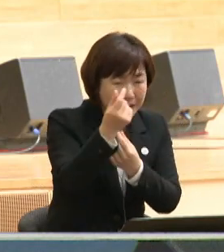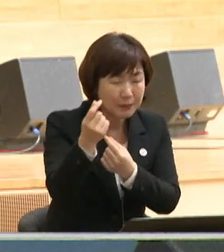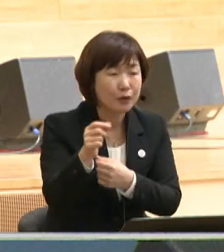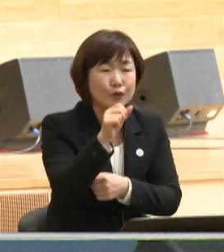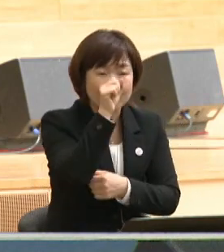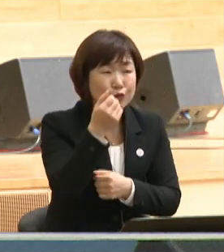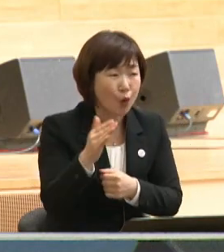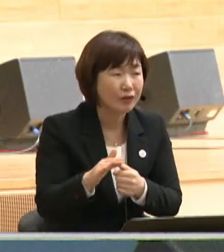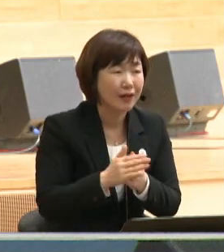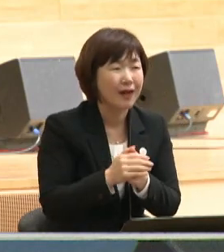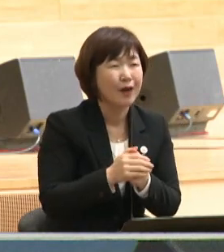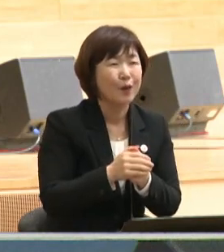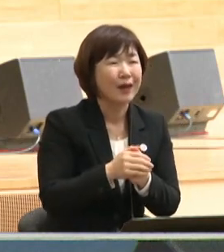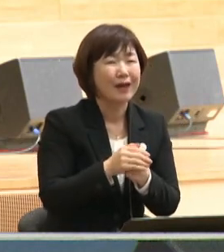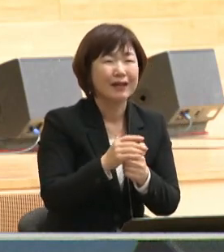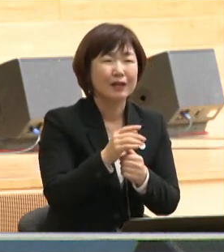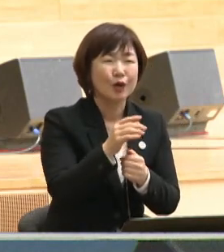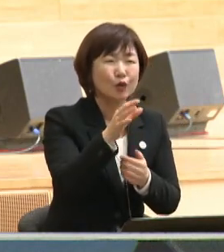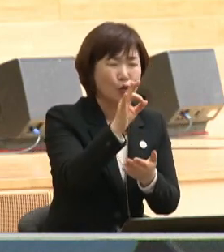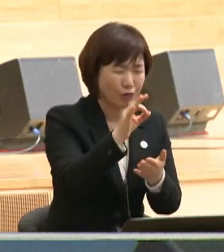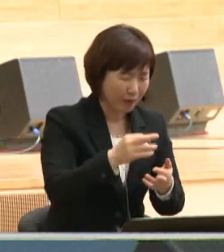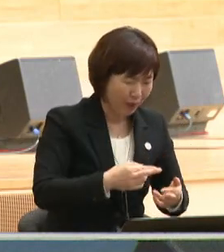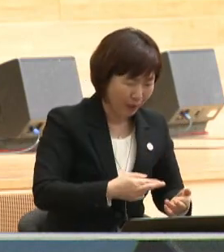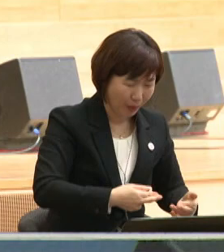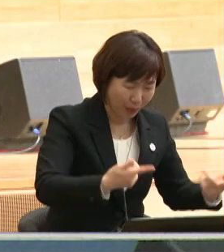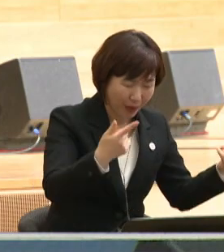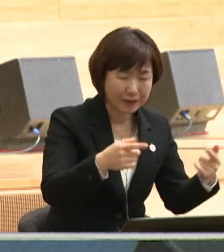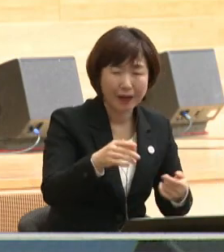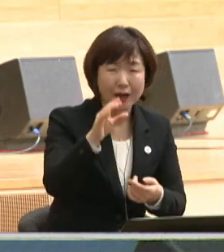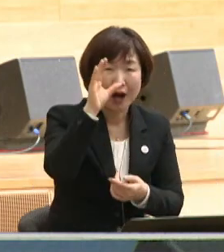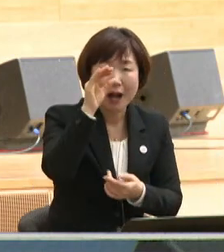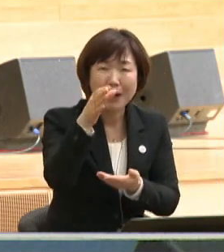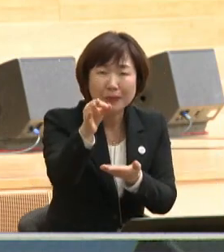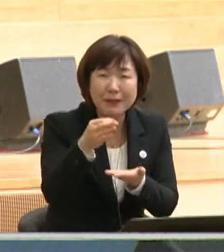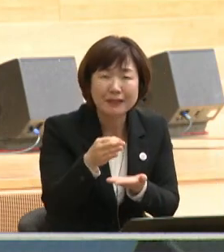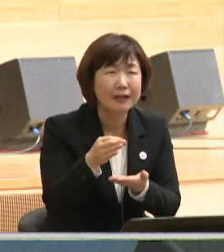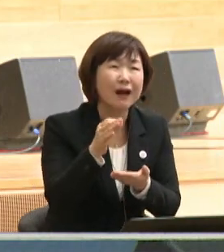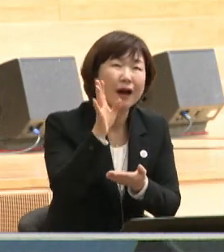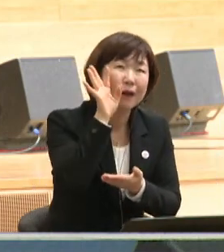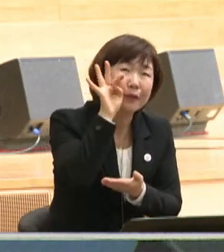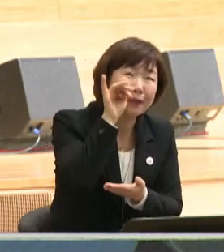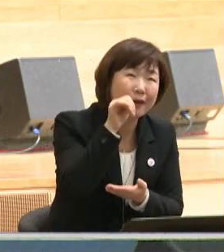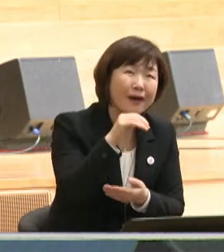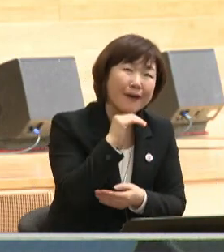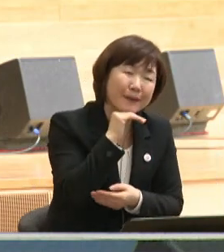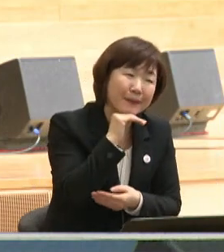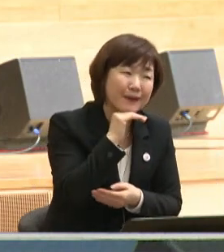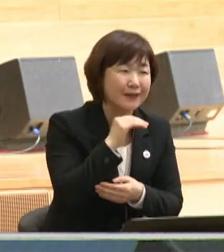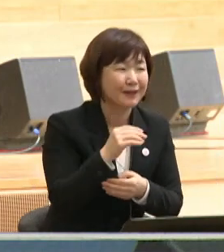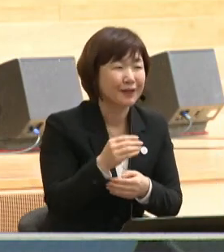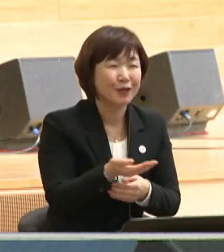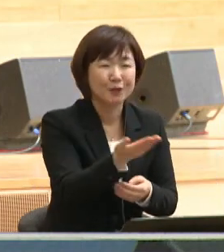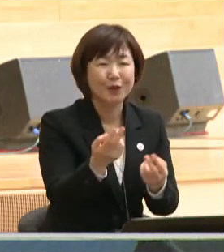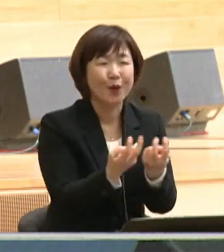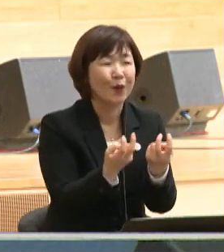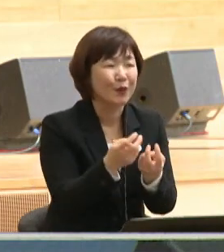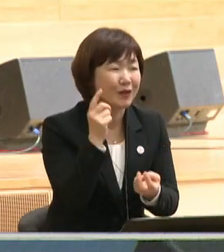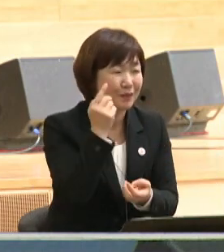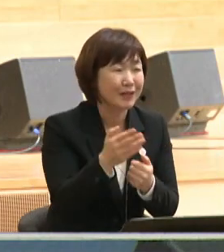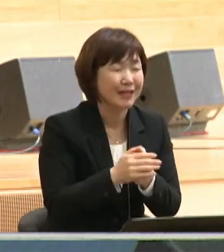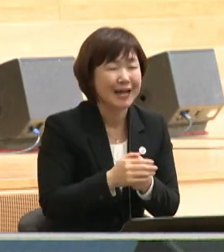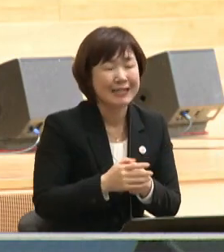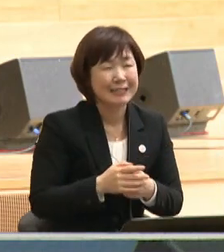그런 경우 있잖아요 돈은 떨어졌고 알바비 받는 날은 아직 멀었고 그럼 여러분 어떻게 합니까